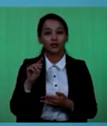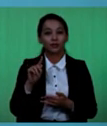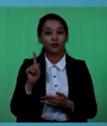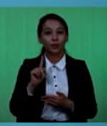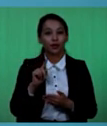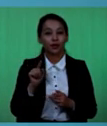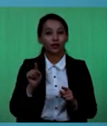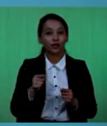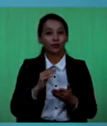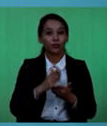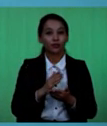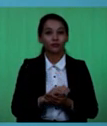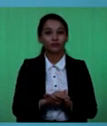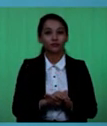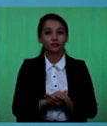topgan?